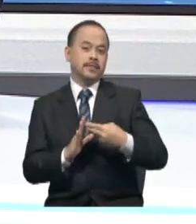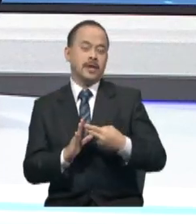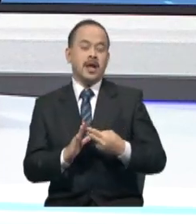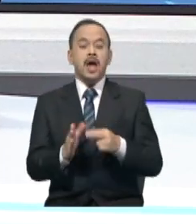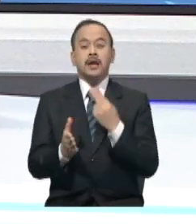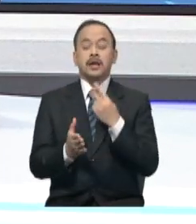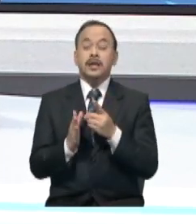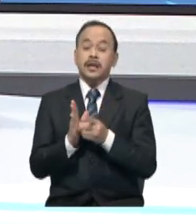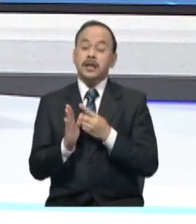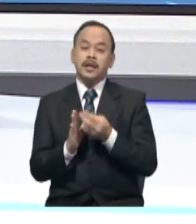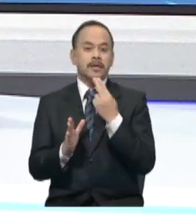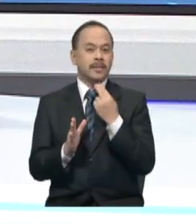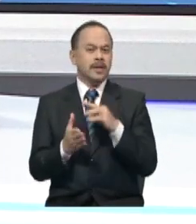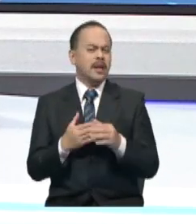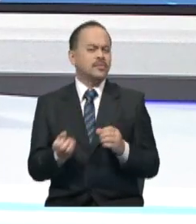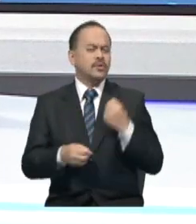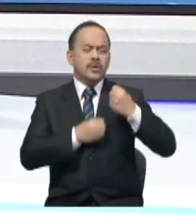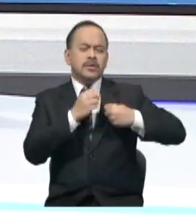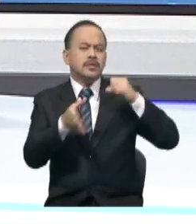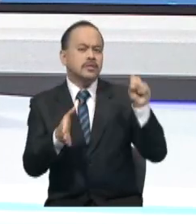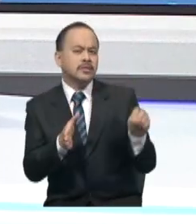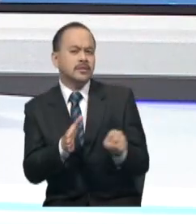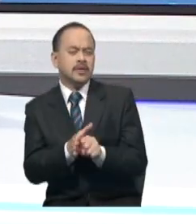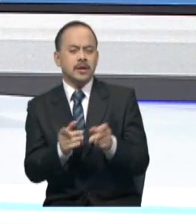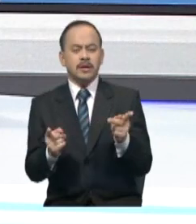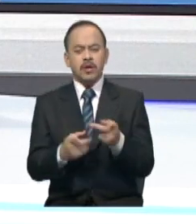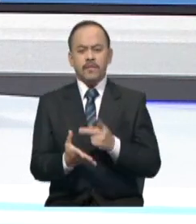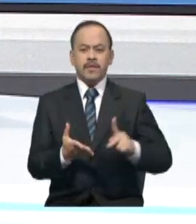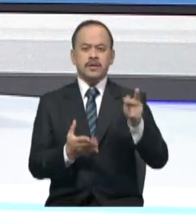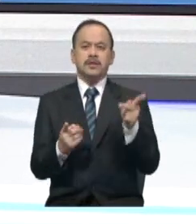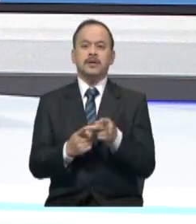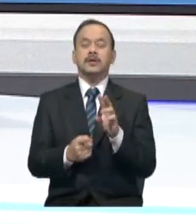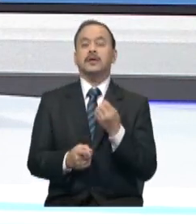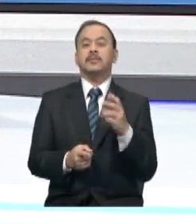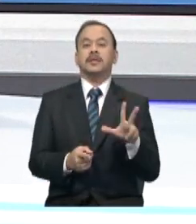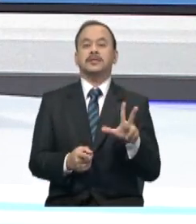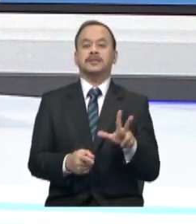Detik-detik manis itu dimuatkan dalam sorotan Majlis Convocation ke-13 Kupu SB.